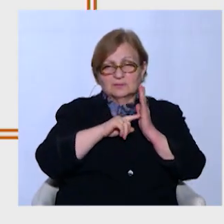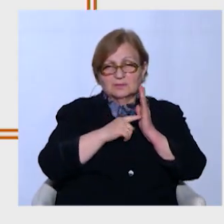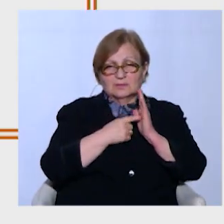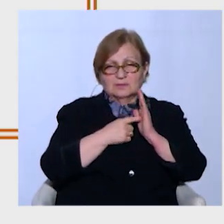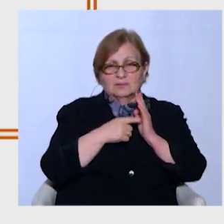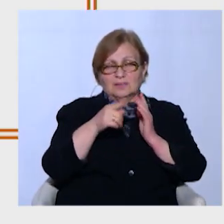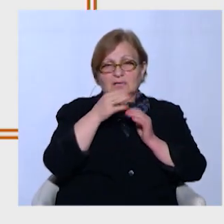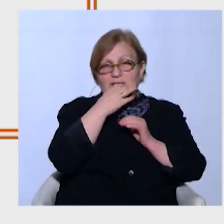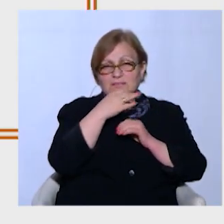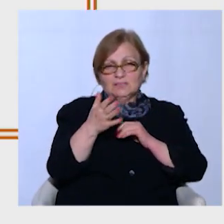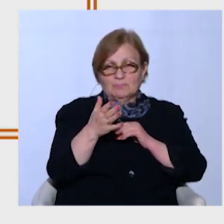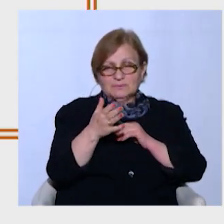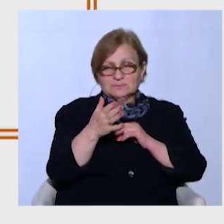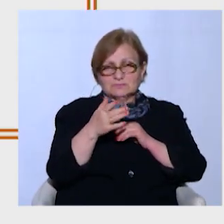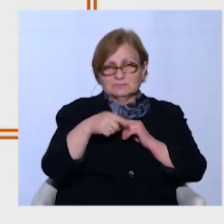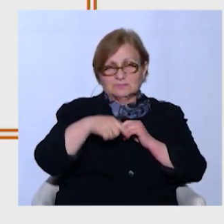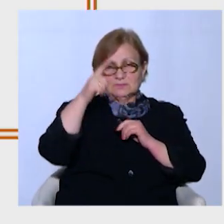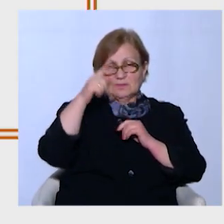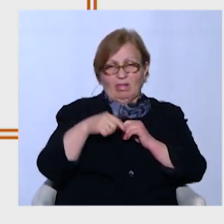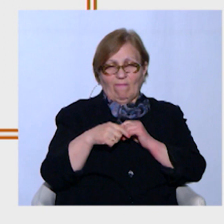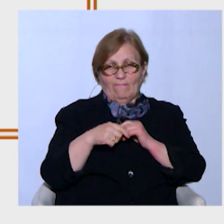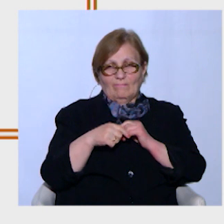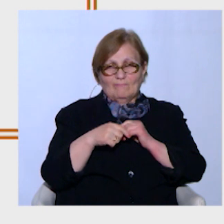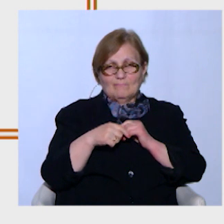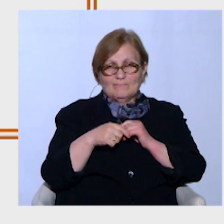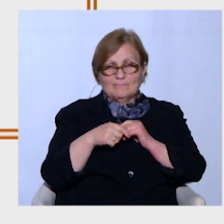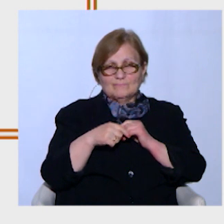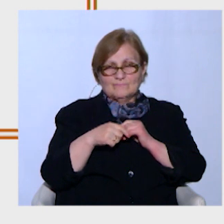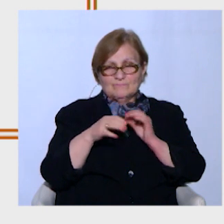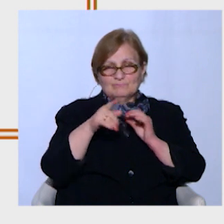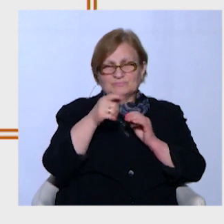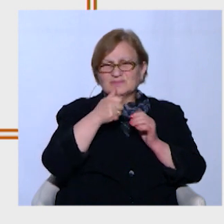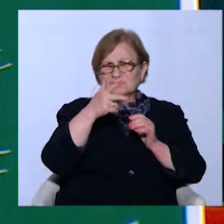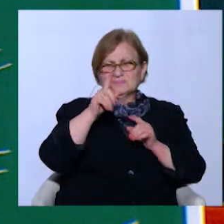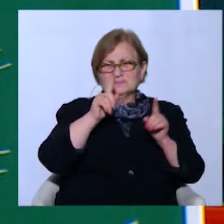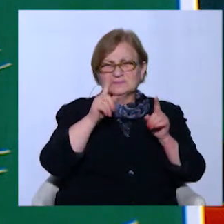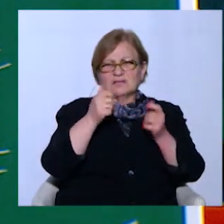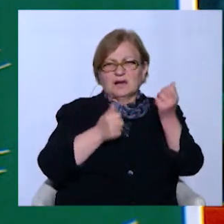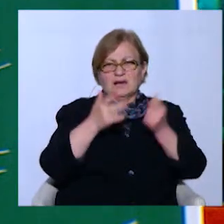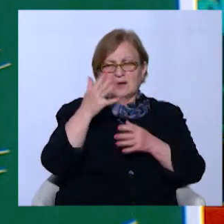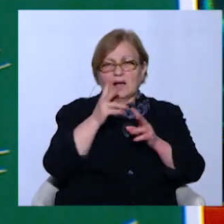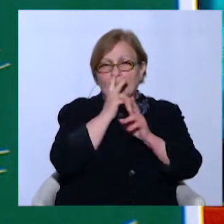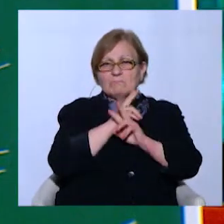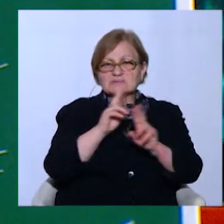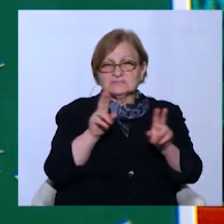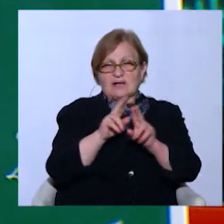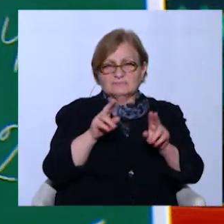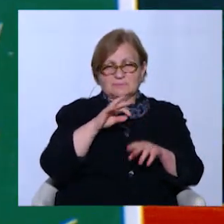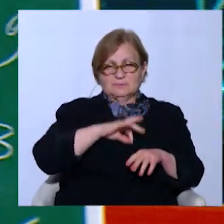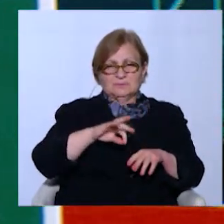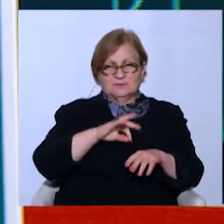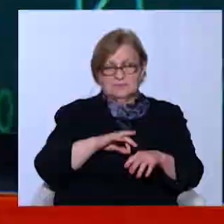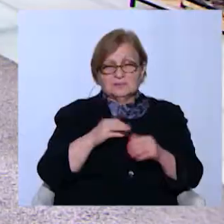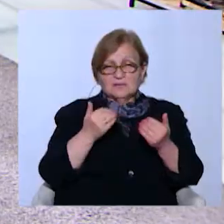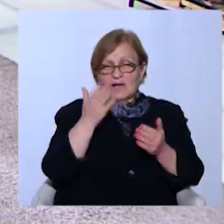ეცადეთ ნებისმიერი ესეთი ფიგურის სიმაღლე გამოიანგარიშოთ მსგავსების გამოყენებით. ამით ჩვენი